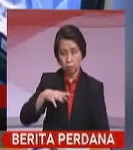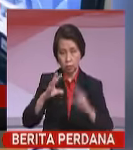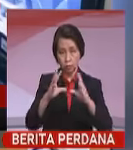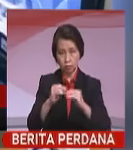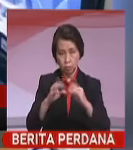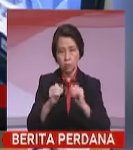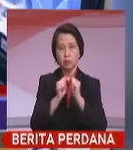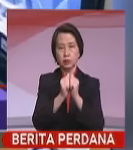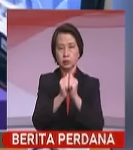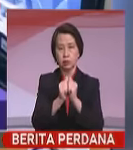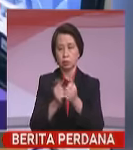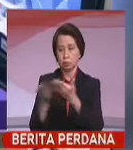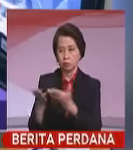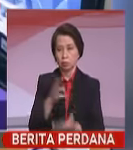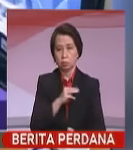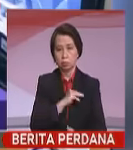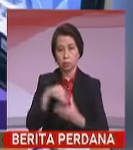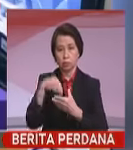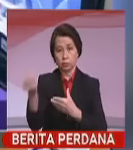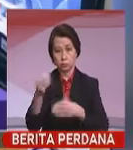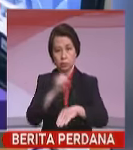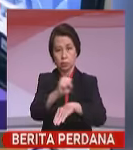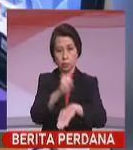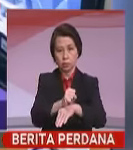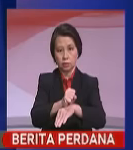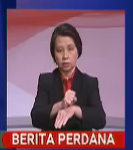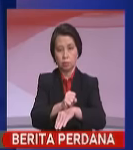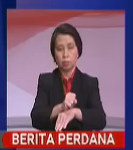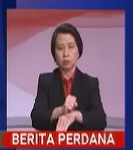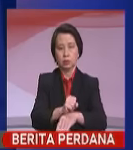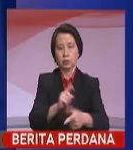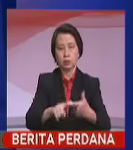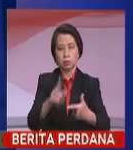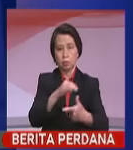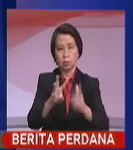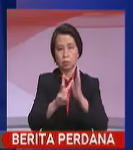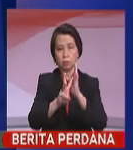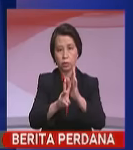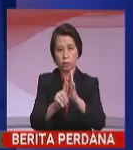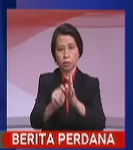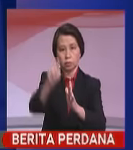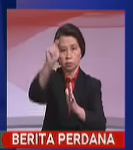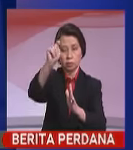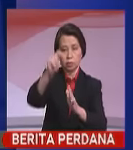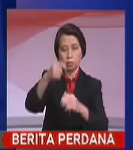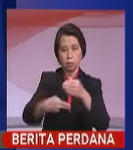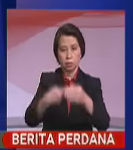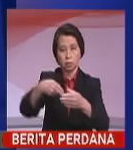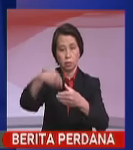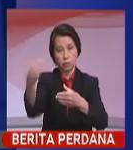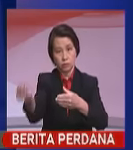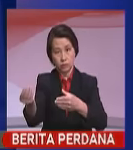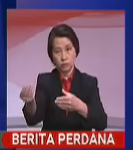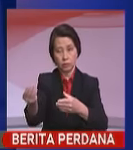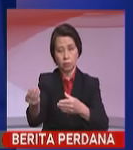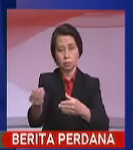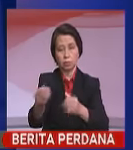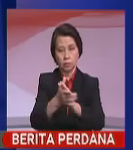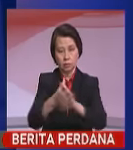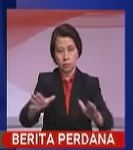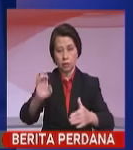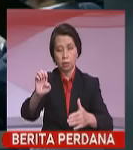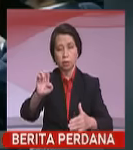dipengerusikan secara bersama oleh Menteri Luar Singapura Vivian Balakrishnan dan Wakil Tertinggi Hal Ehwal Luar dan Keselamatan